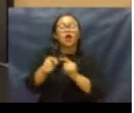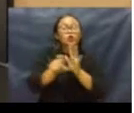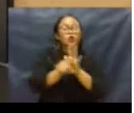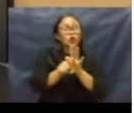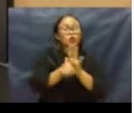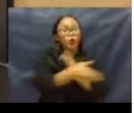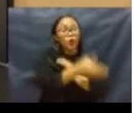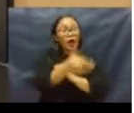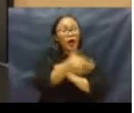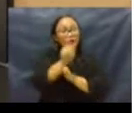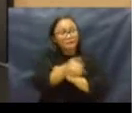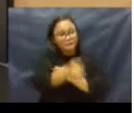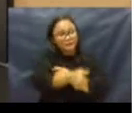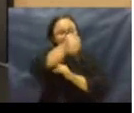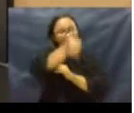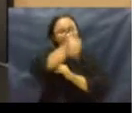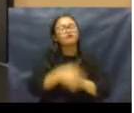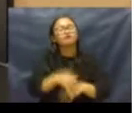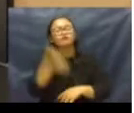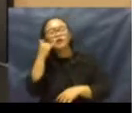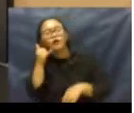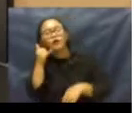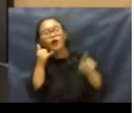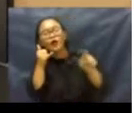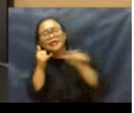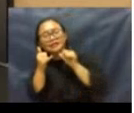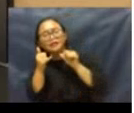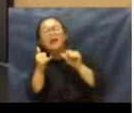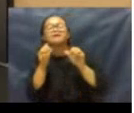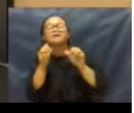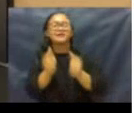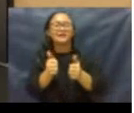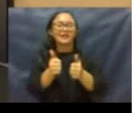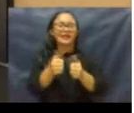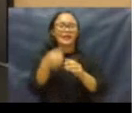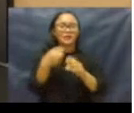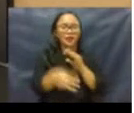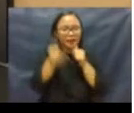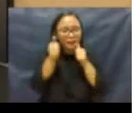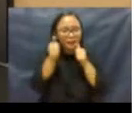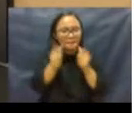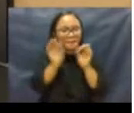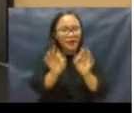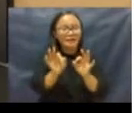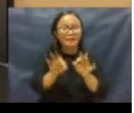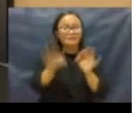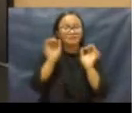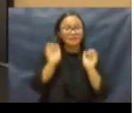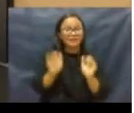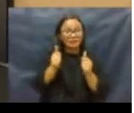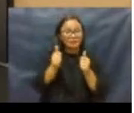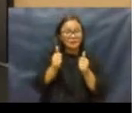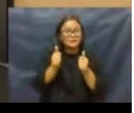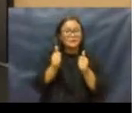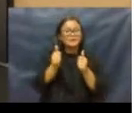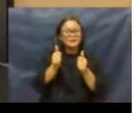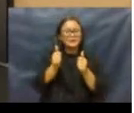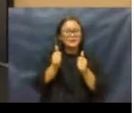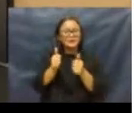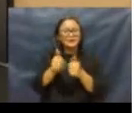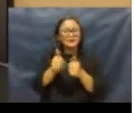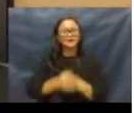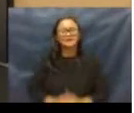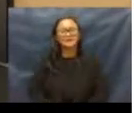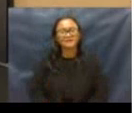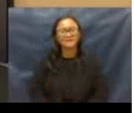kita bisa menghubungi Bapak dan Ibu di email yang siap. Kalau begitu kita tulis, kita gelar, tebak kata lagi.